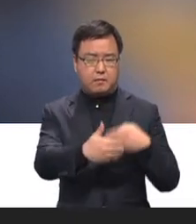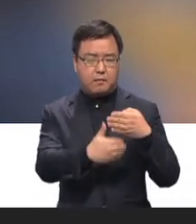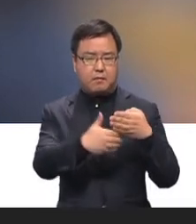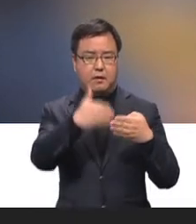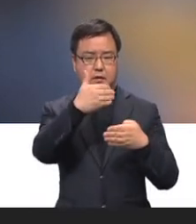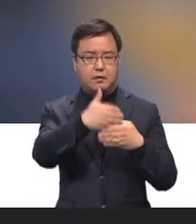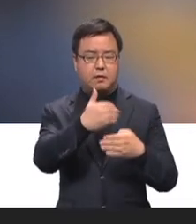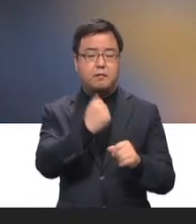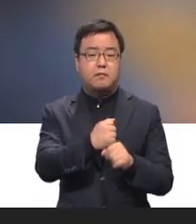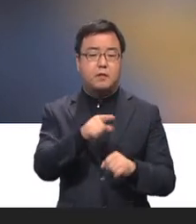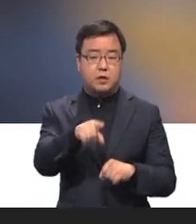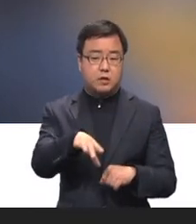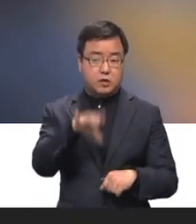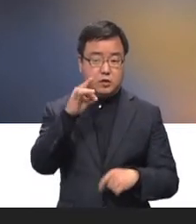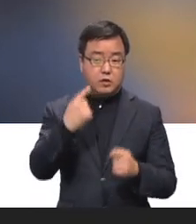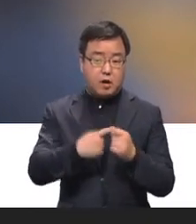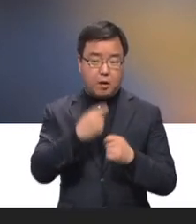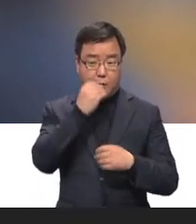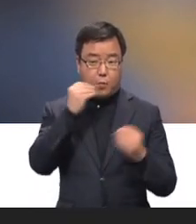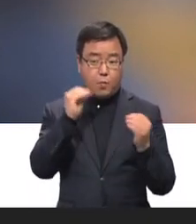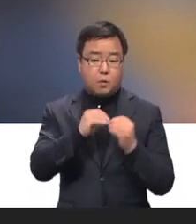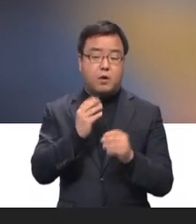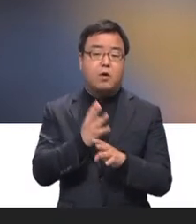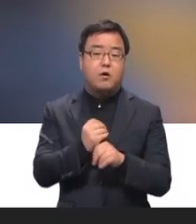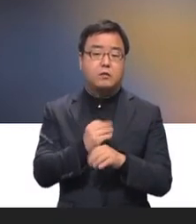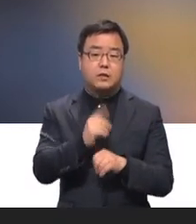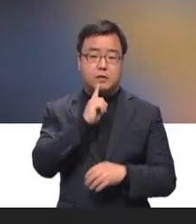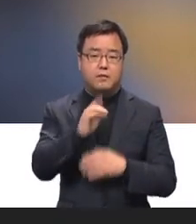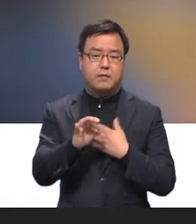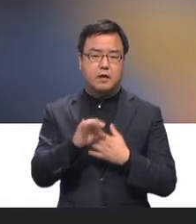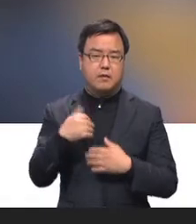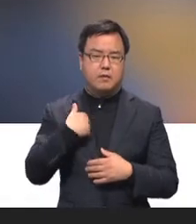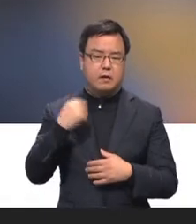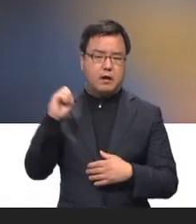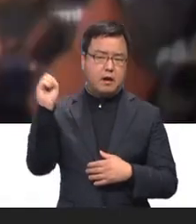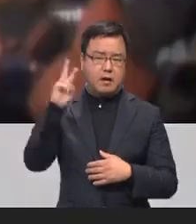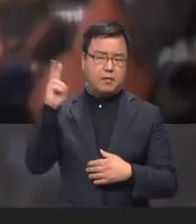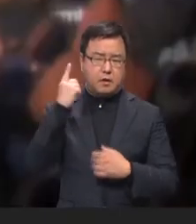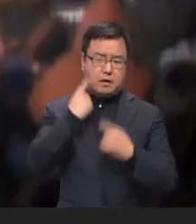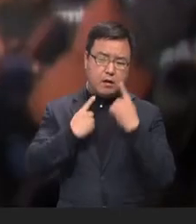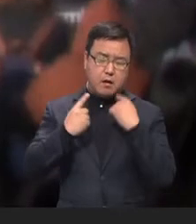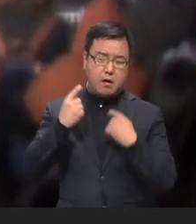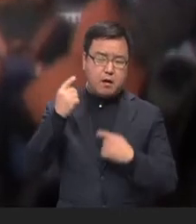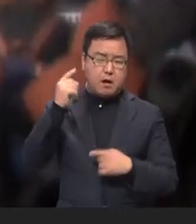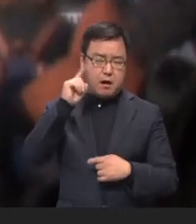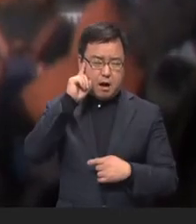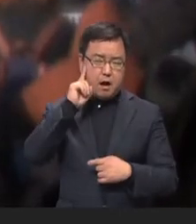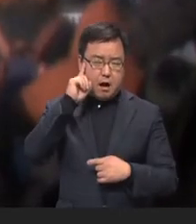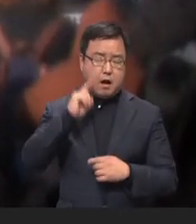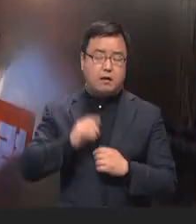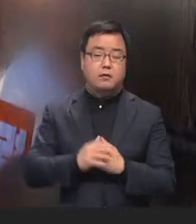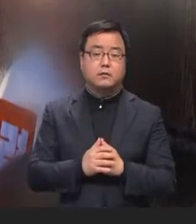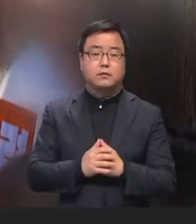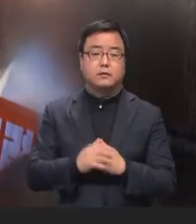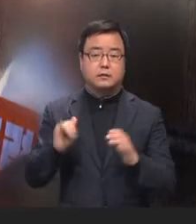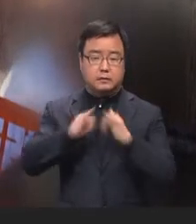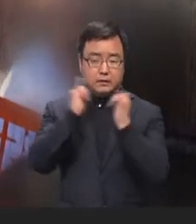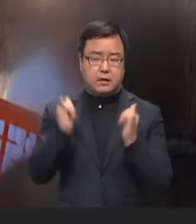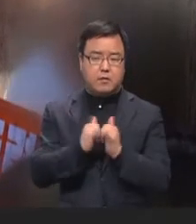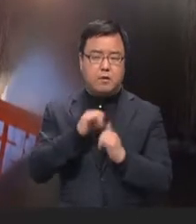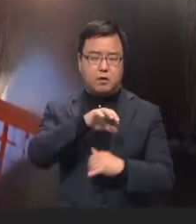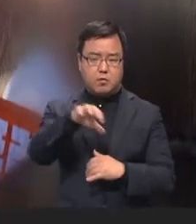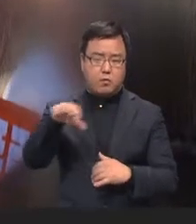보던 좋겠어 늦었어 라고 물어 분통 그 0 만유 체리 거가 놀리는 거예요 사회 각계에서 미투 운동이 이어지고